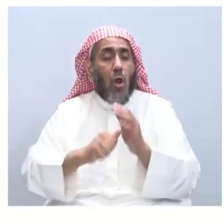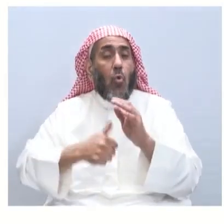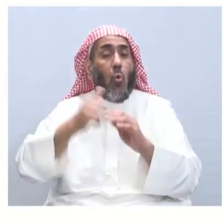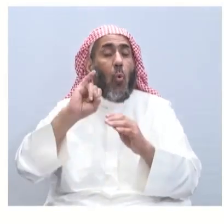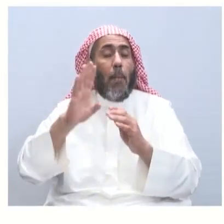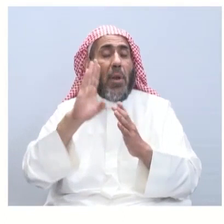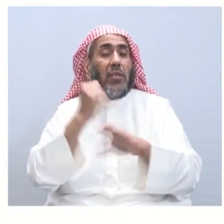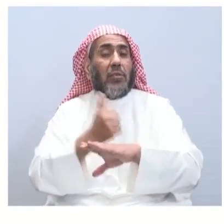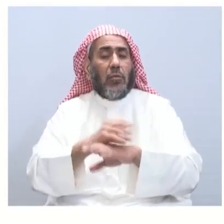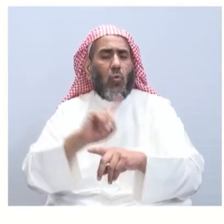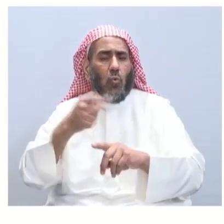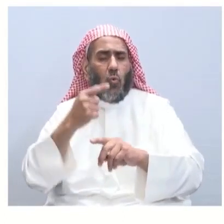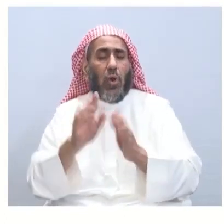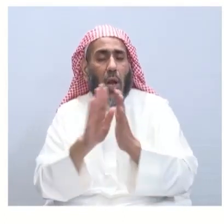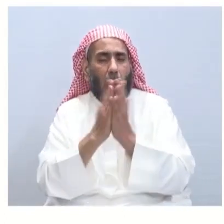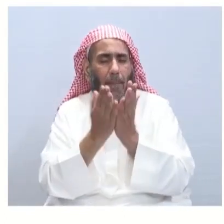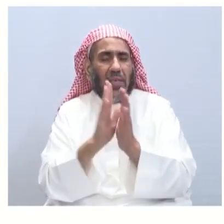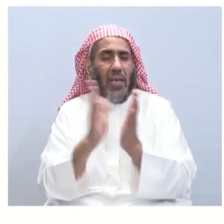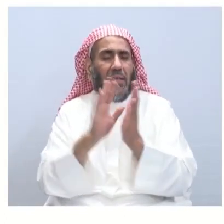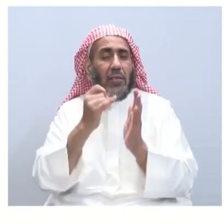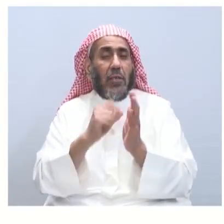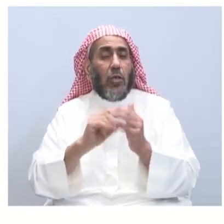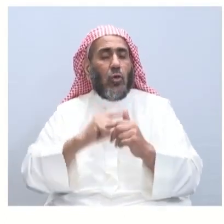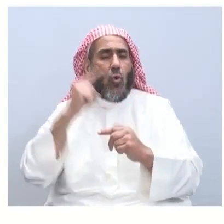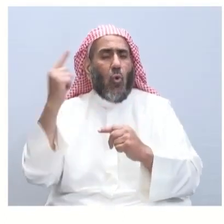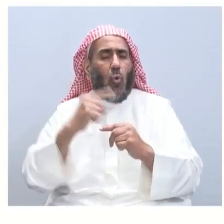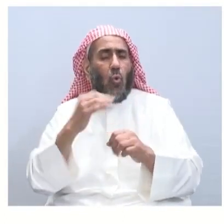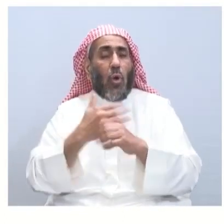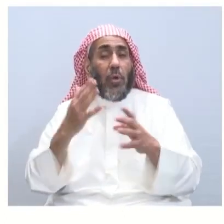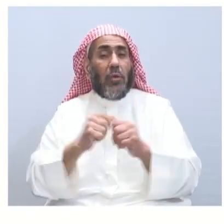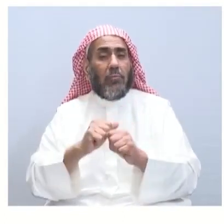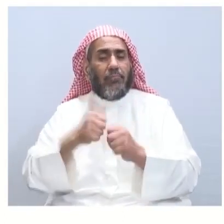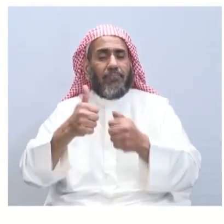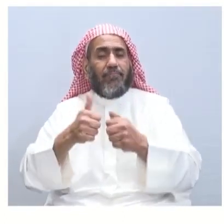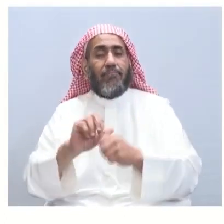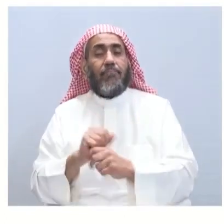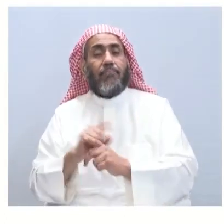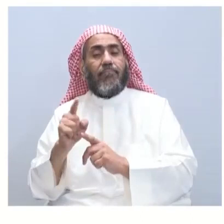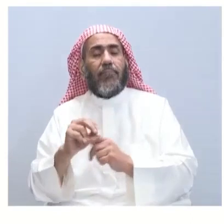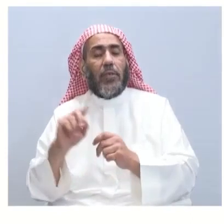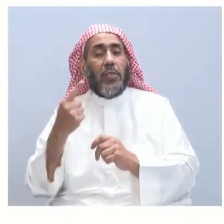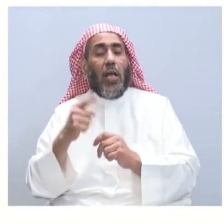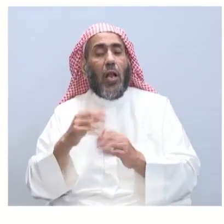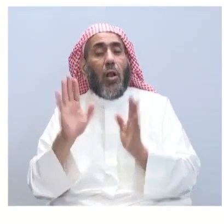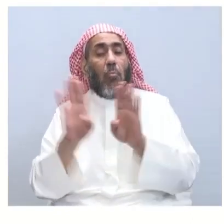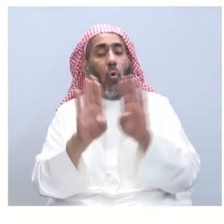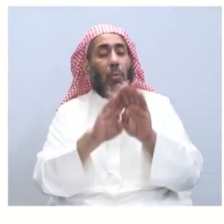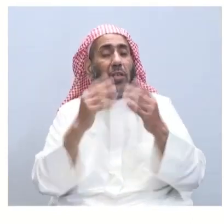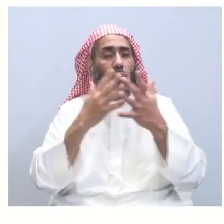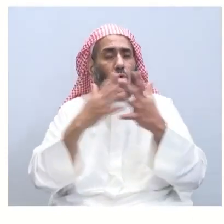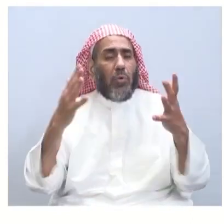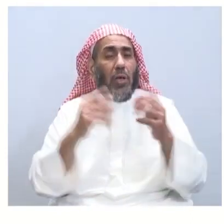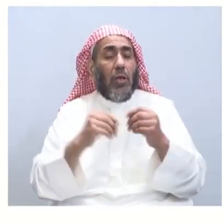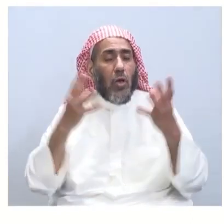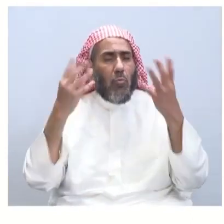وهي اولى المجلات والدور الكبير الذي اطلعت به وكانت احدى البوابات الكبرى